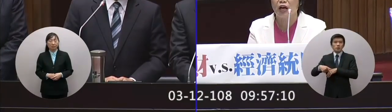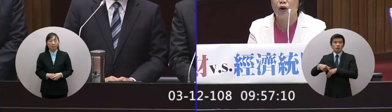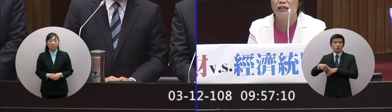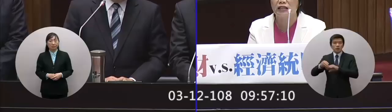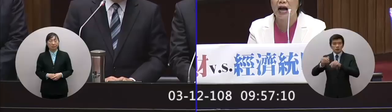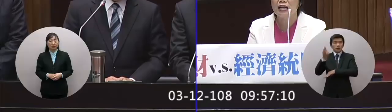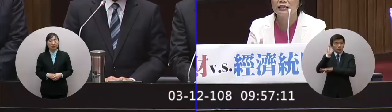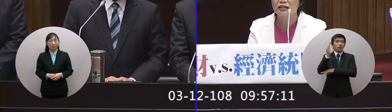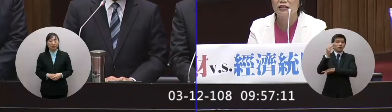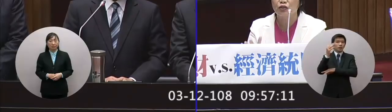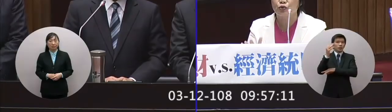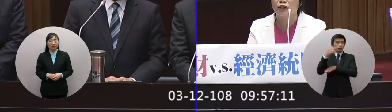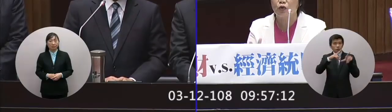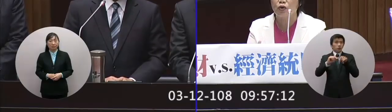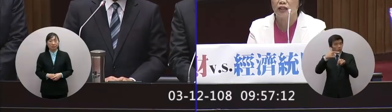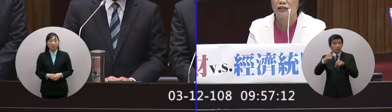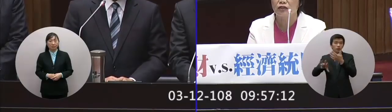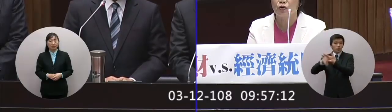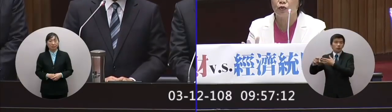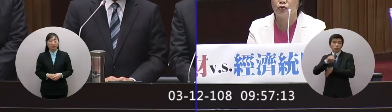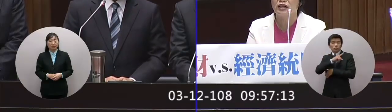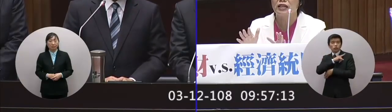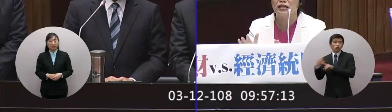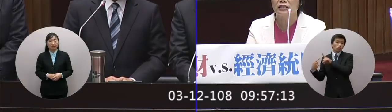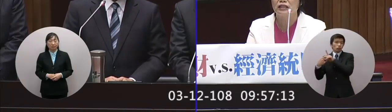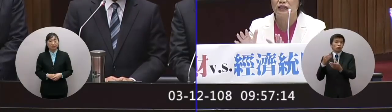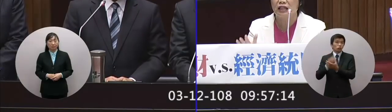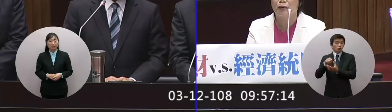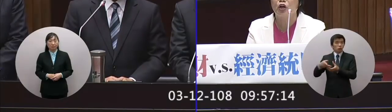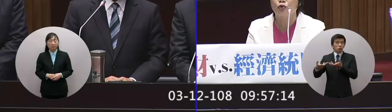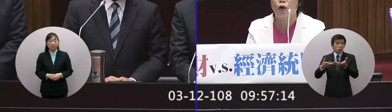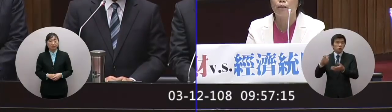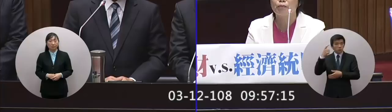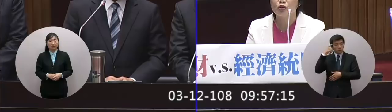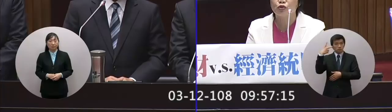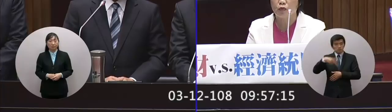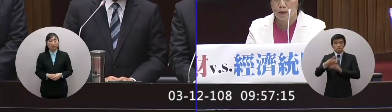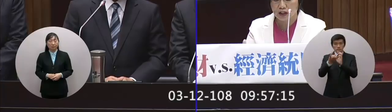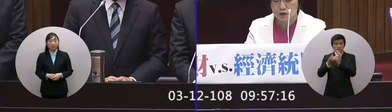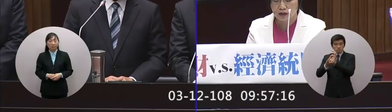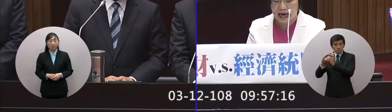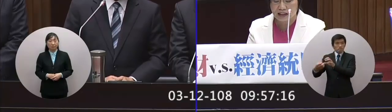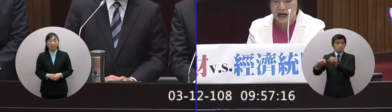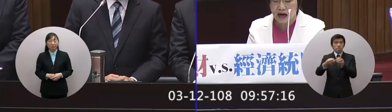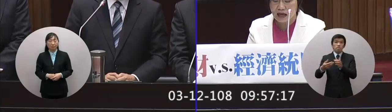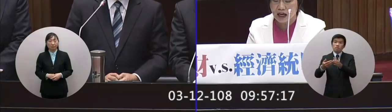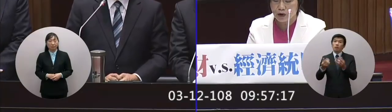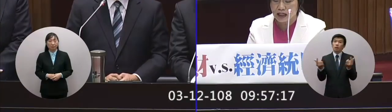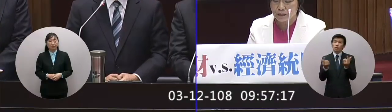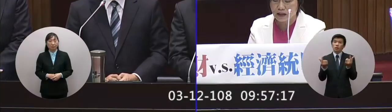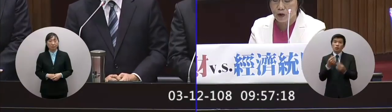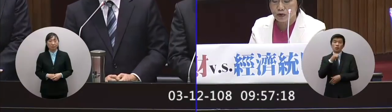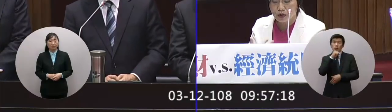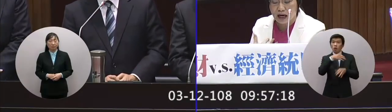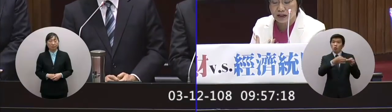实我们都应该欢迎他。但是在处理的过程当中，我觉得可以更细致跟他们沟通。譬如说，我们有很多台商啊，他